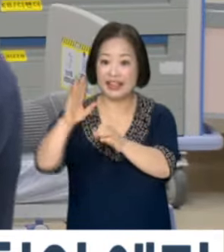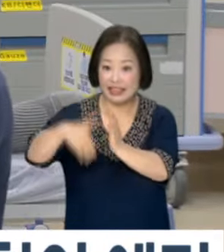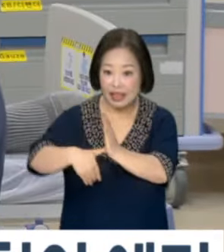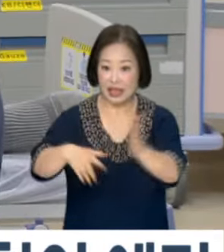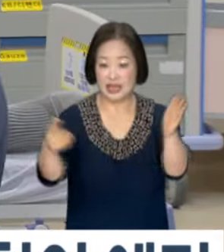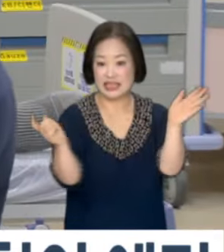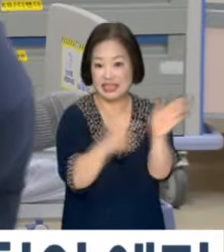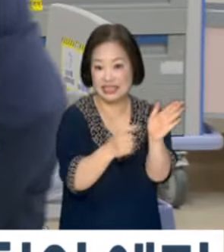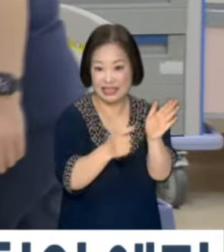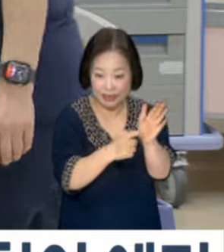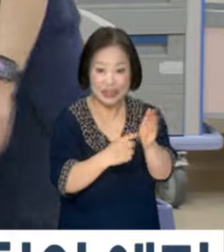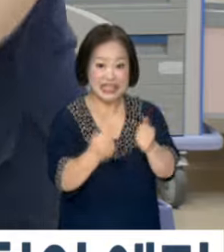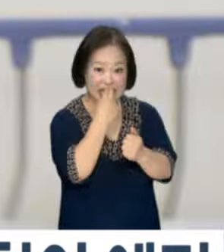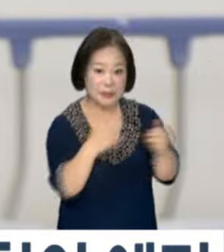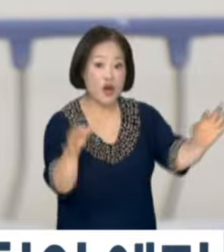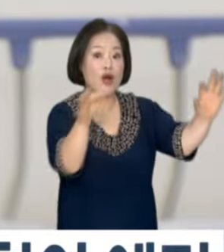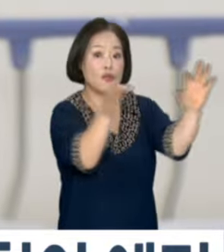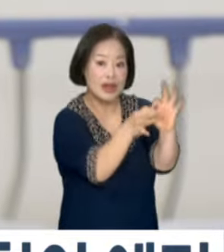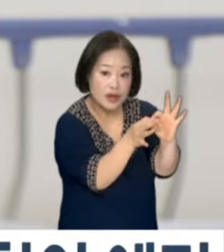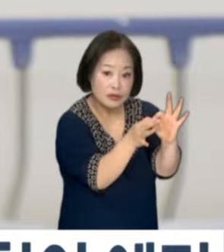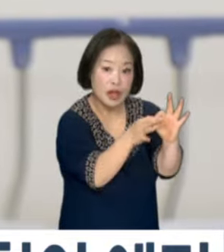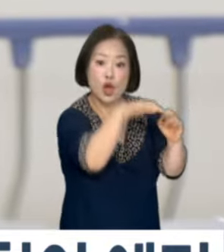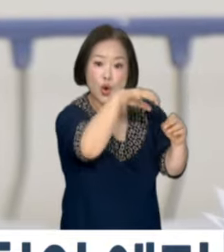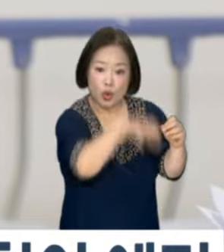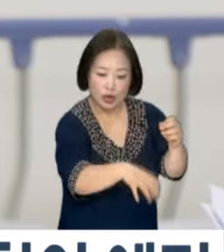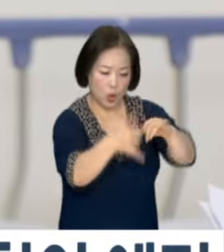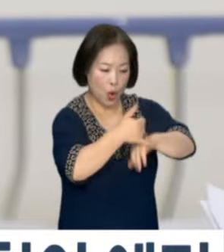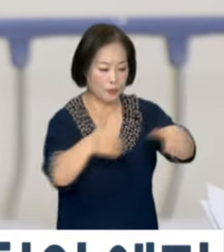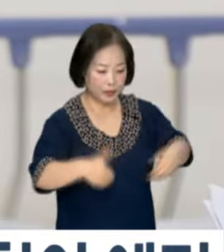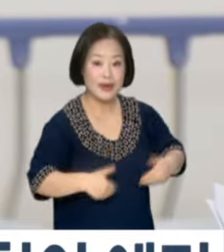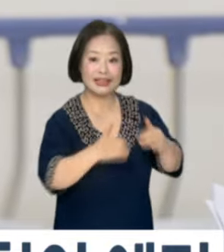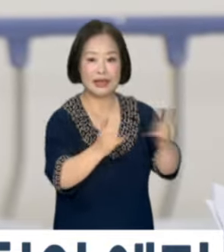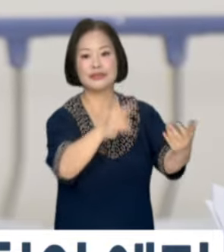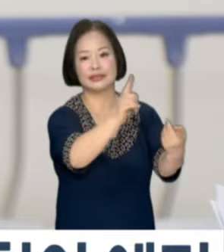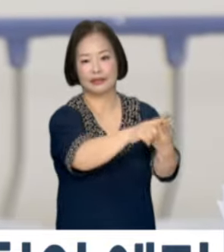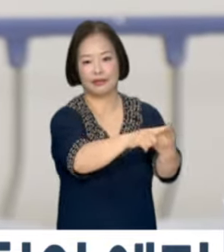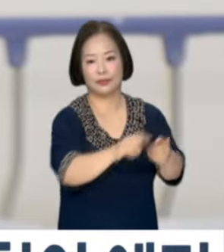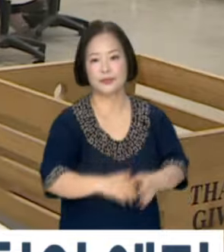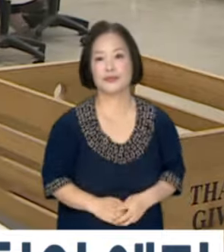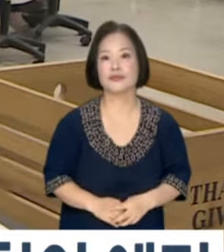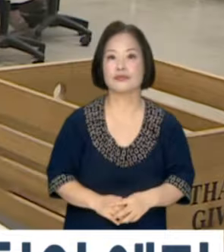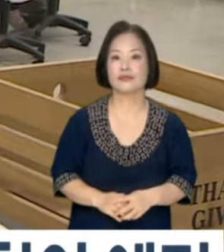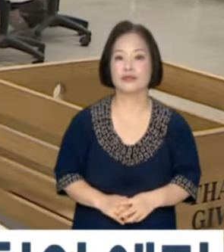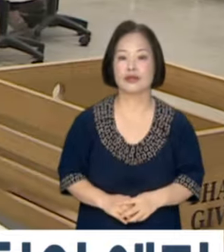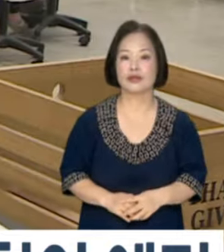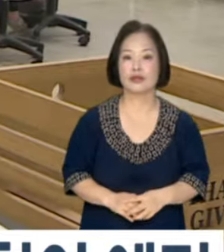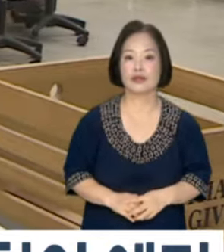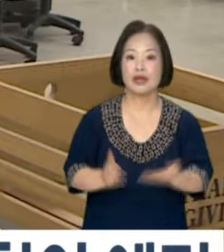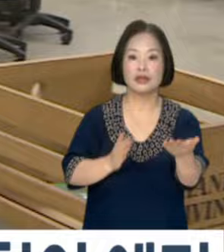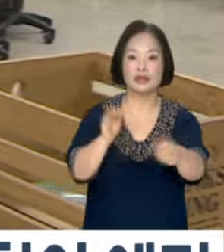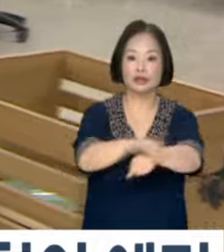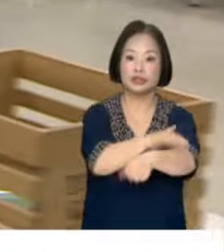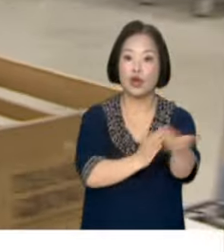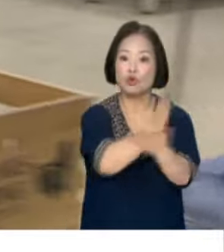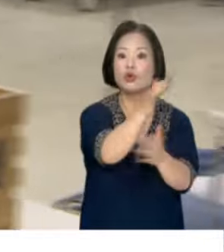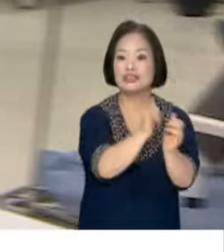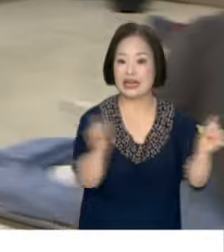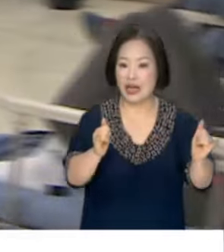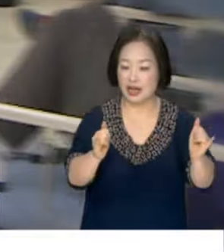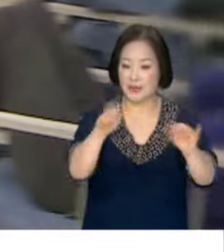응급실 등 생명과 직결된 부서에는 필수인력을 투입할 예정입니다 전공의들의 진료